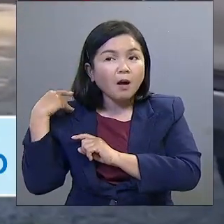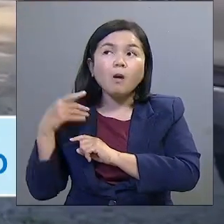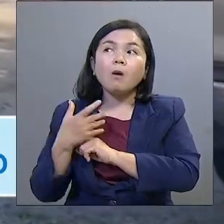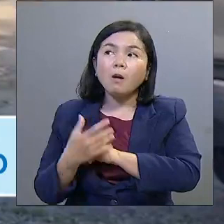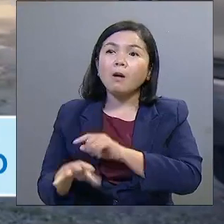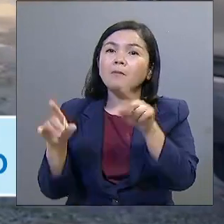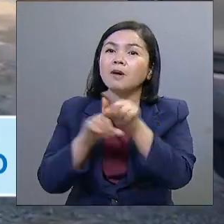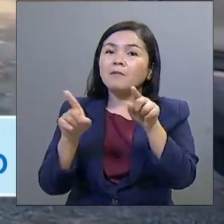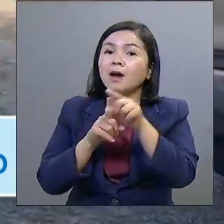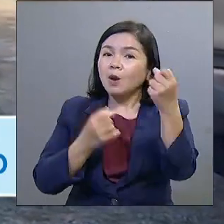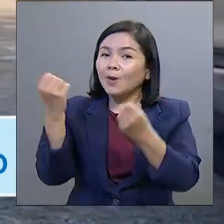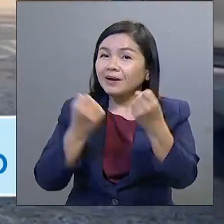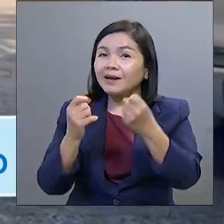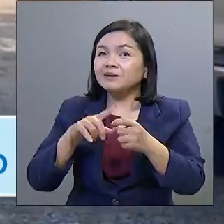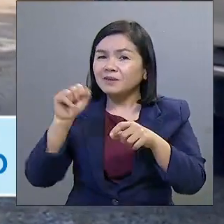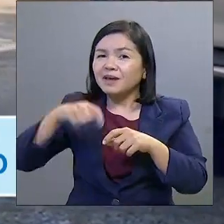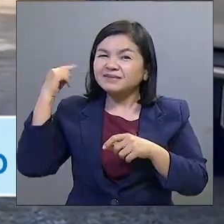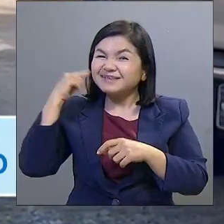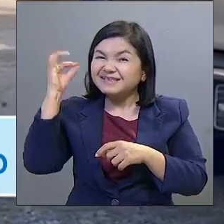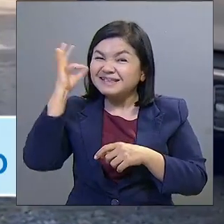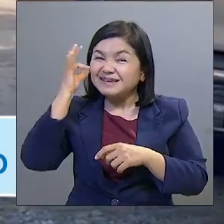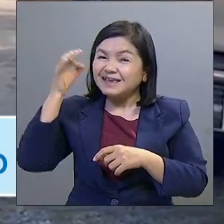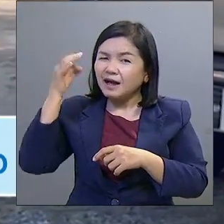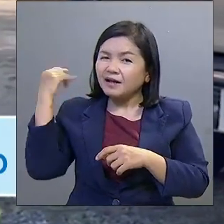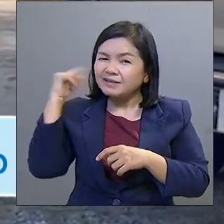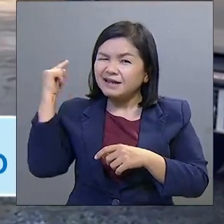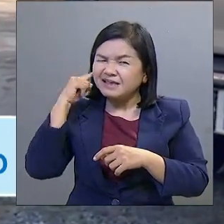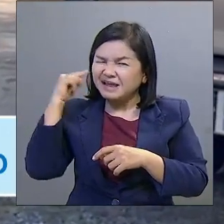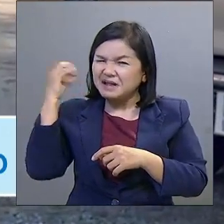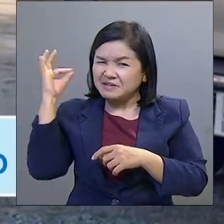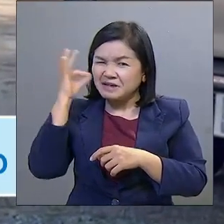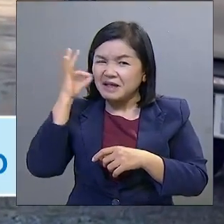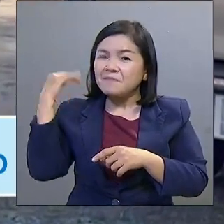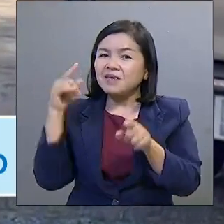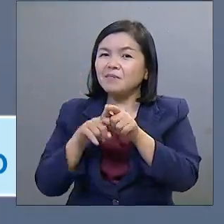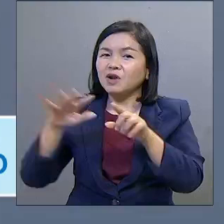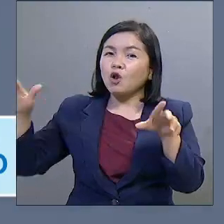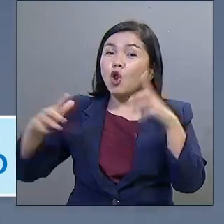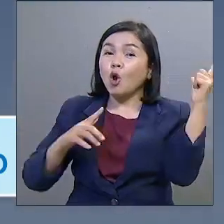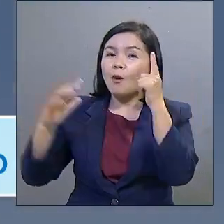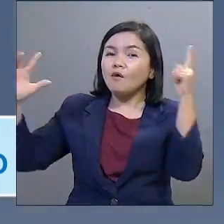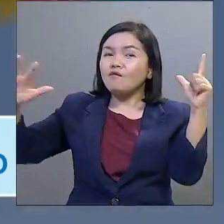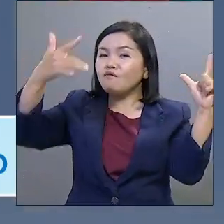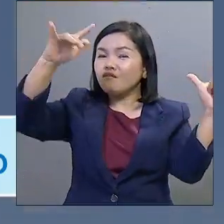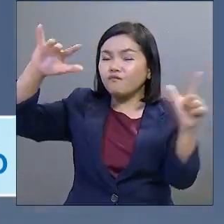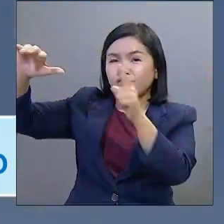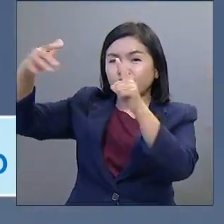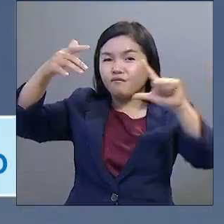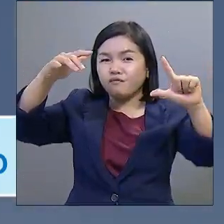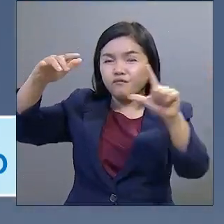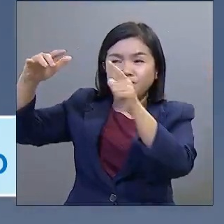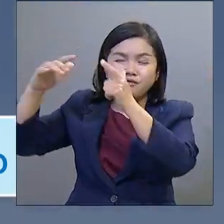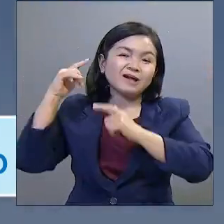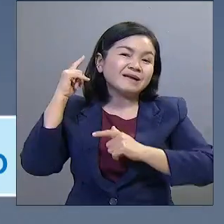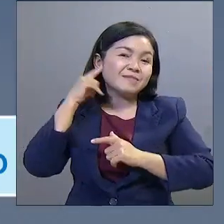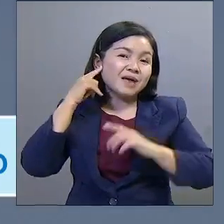ถยนต์เลยนี่ไงเนี่ยฟังเสียง นี่ไงคือเนี่ยอันนี้นี่คือเสียงถ้าซื้อไป1